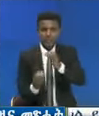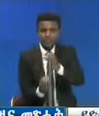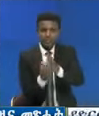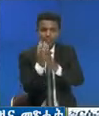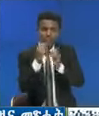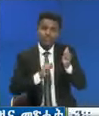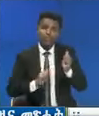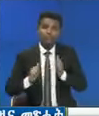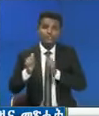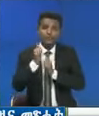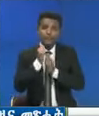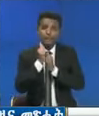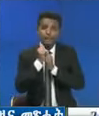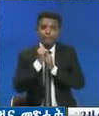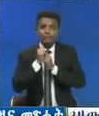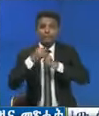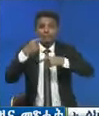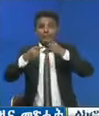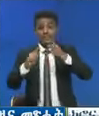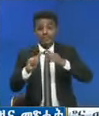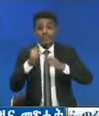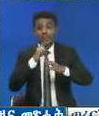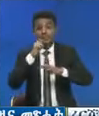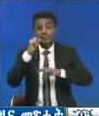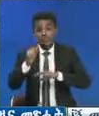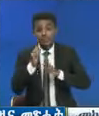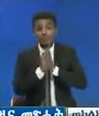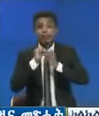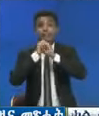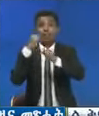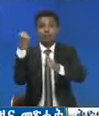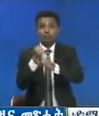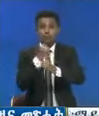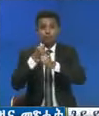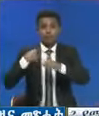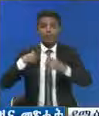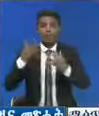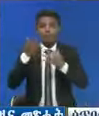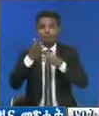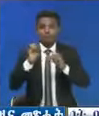ቀድመን እዛው ላይ መብረር ሳይጀምር የመከላከሉን ስራ እንሰራል። በእኛ በኩል ችግር የለውም።